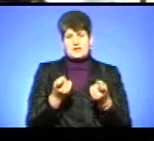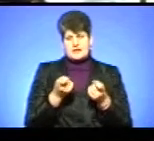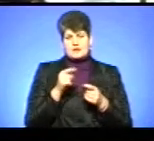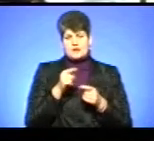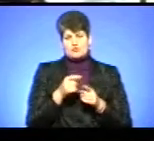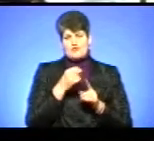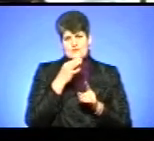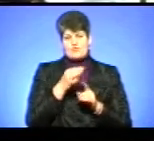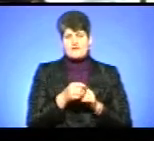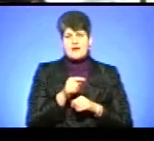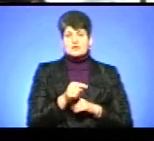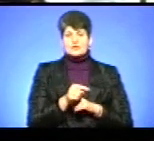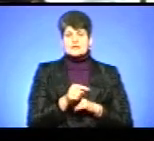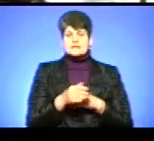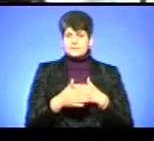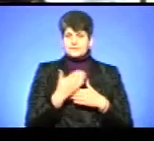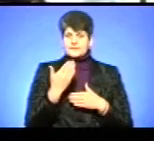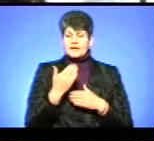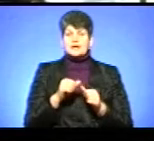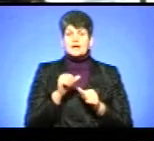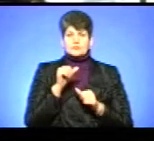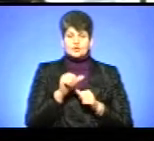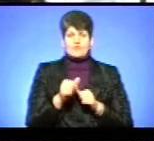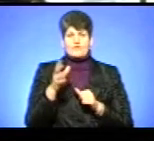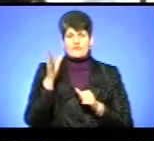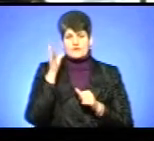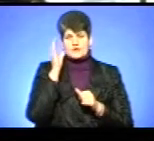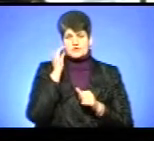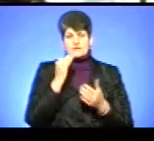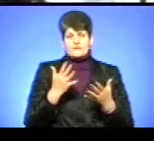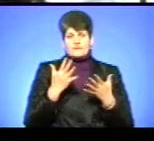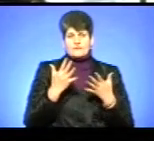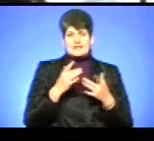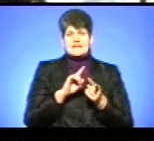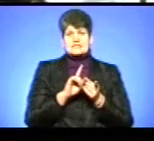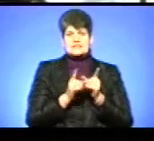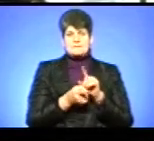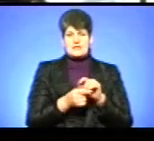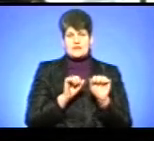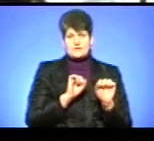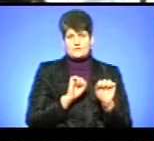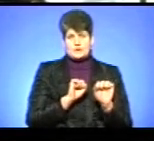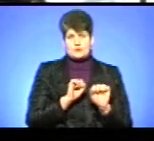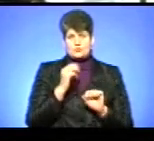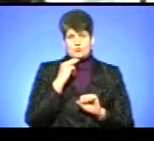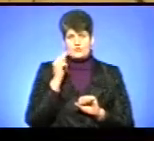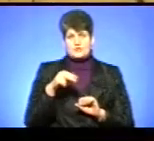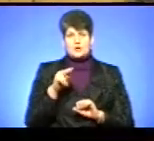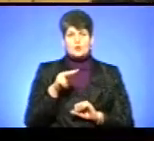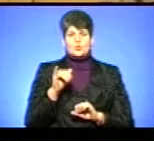до відповідальності. Крім того, вважаю за доцільне з'ясувати можливість заміни адвоката в обвинуваченого